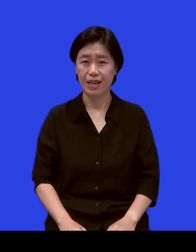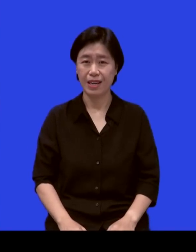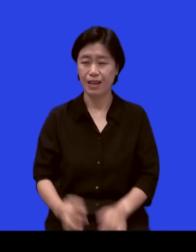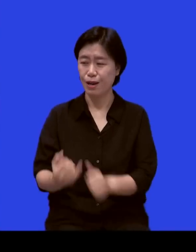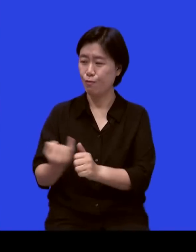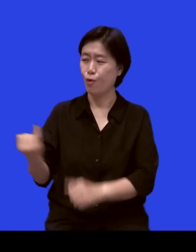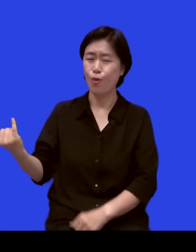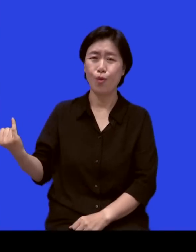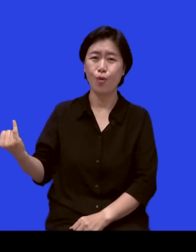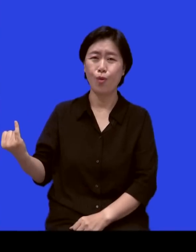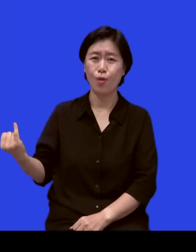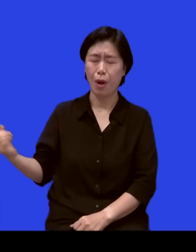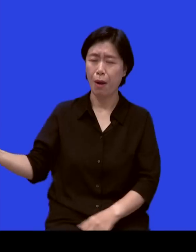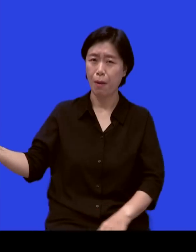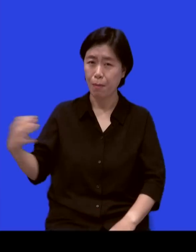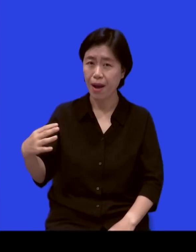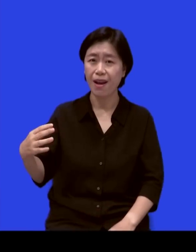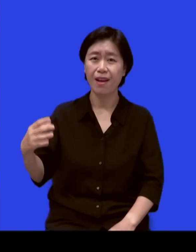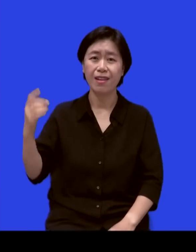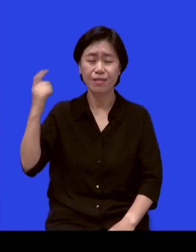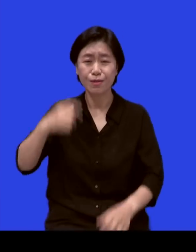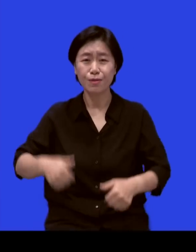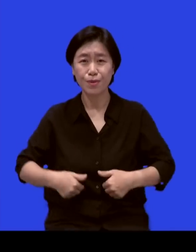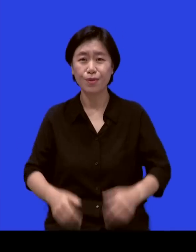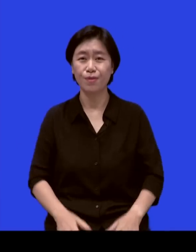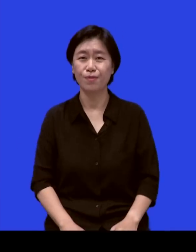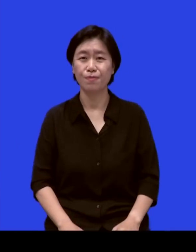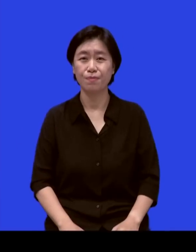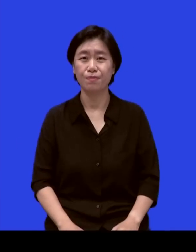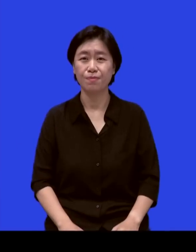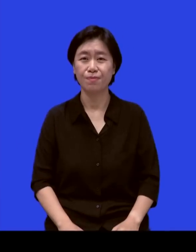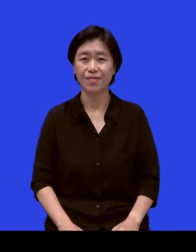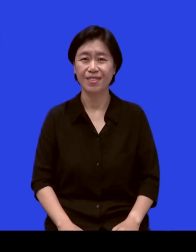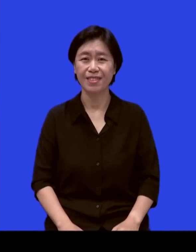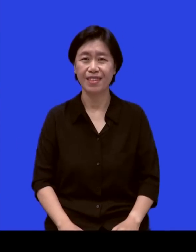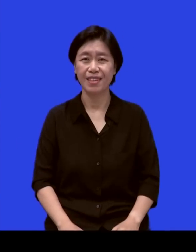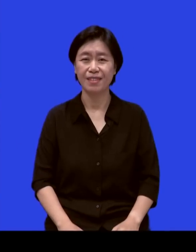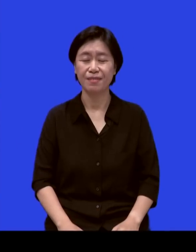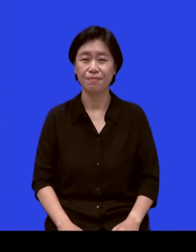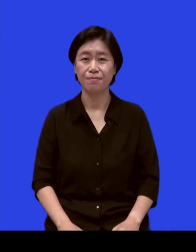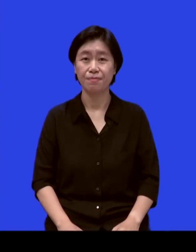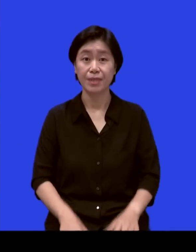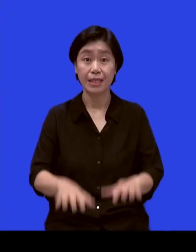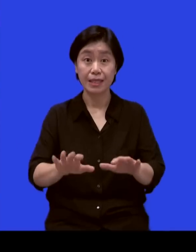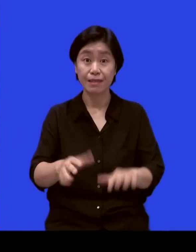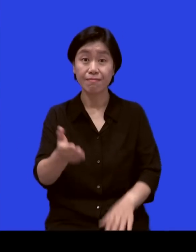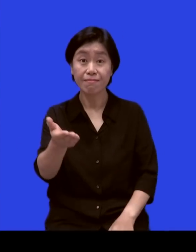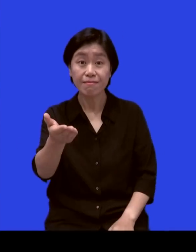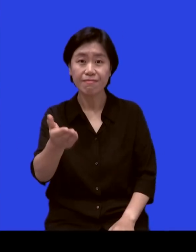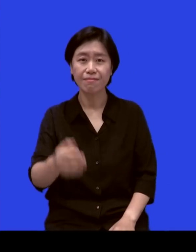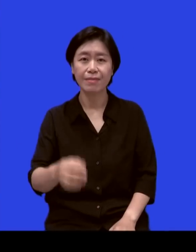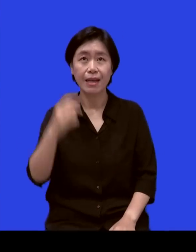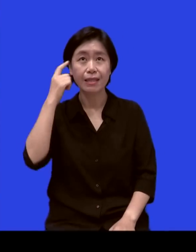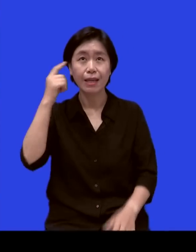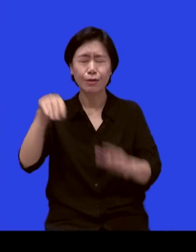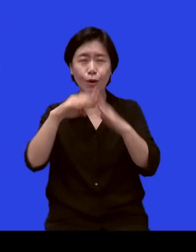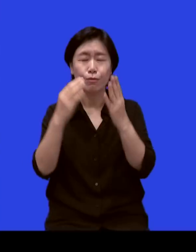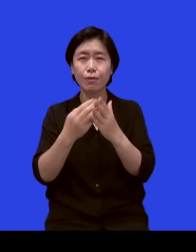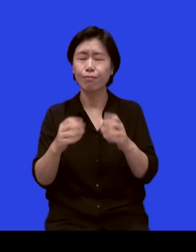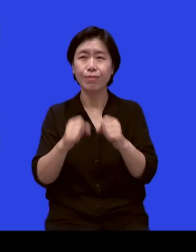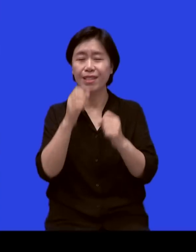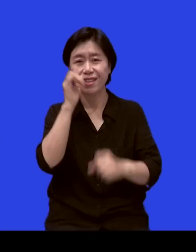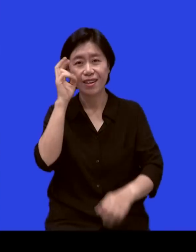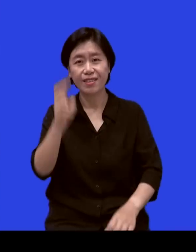얘기 따로 우리 들어봐야 집사람 얘기 들으면 진짜 가면서 저한테 놀고 있네 이런 얘기. 돼. 지금의 그 환상을 확 깨줄 수도 있어요. 아, 그래요? 예. 저는 그렇게